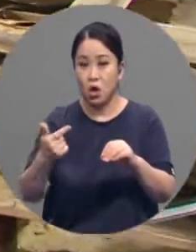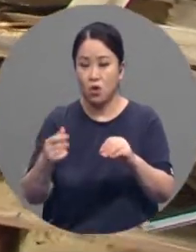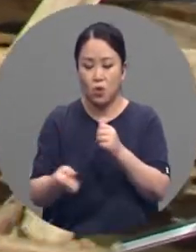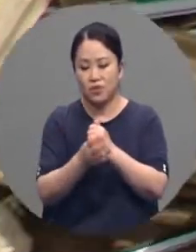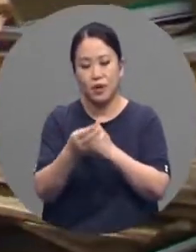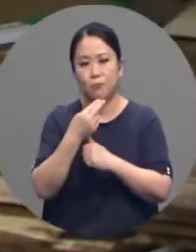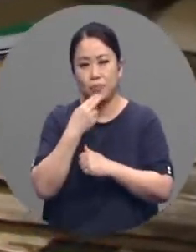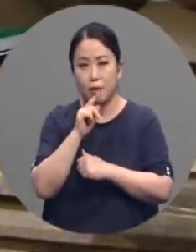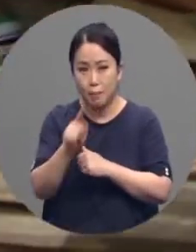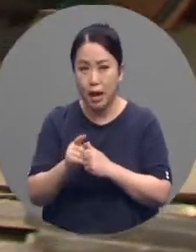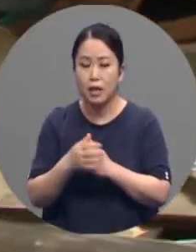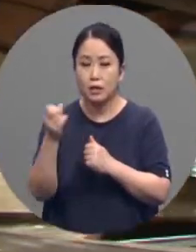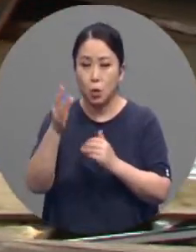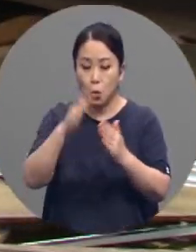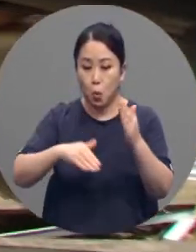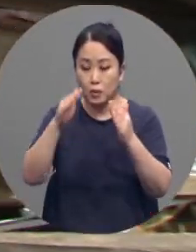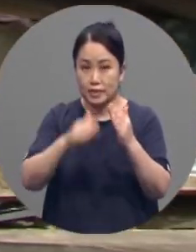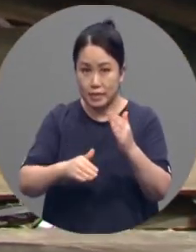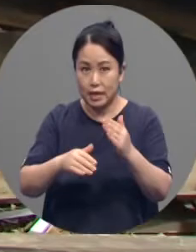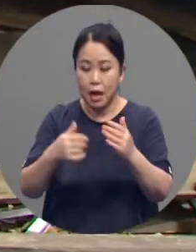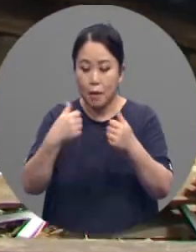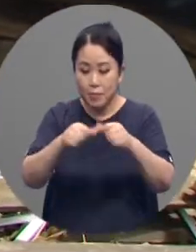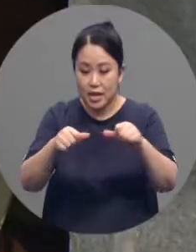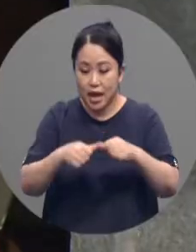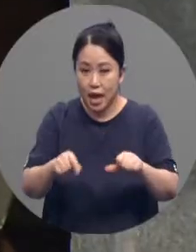공식 집계된 시설물 피해는 현재